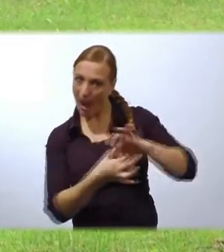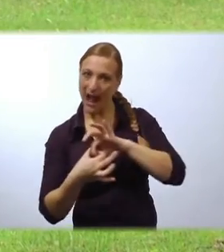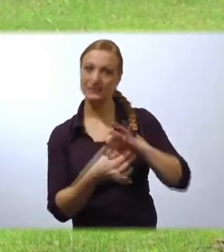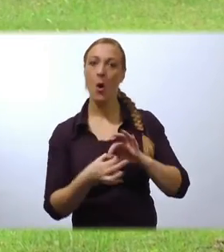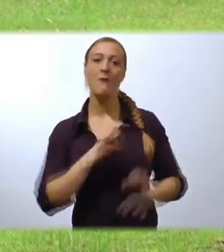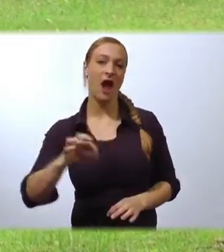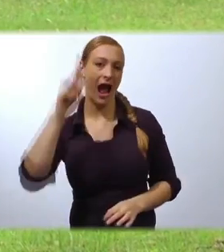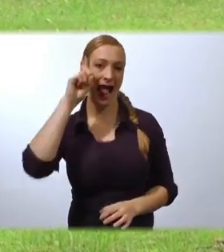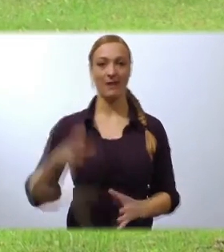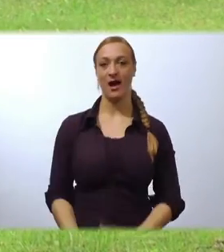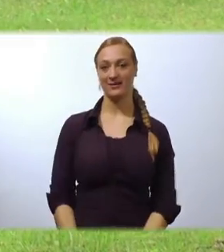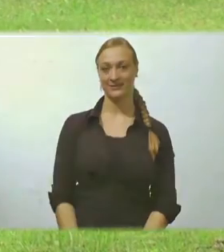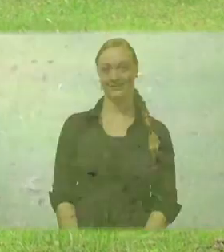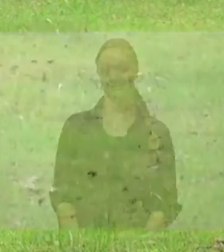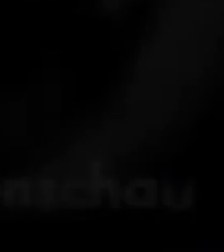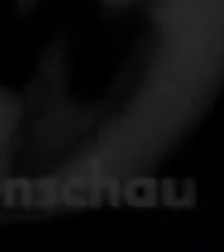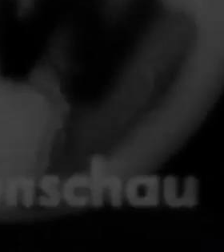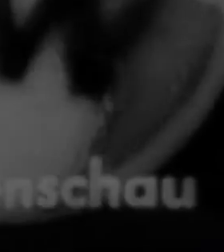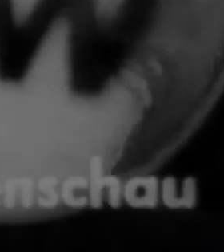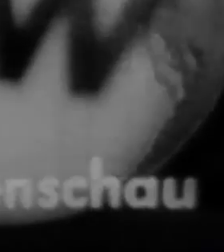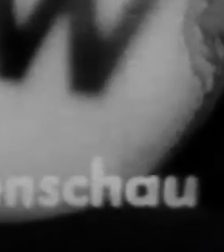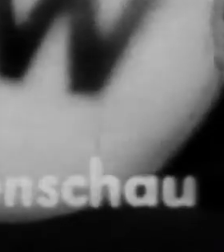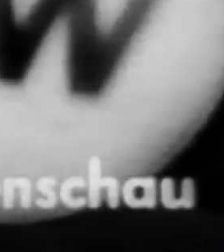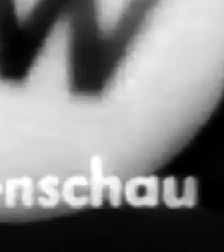confiance dans les relations franco-allemandes.